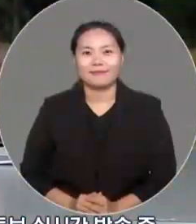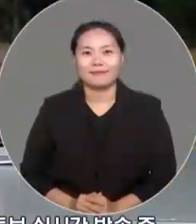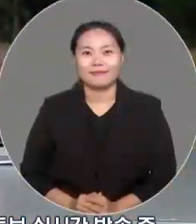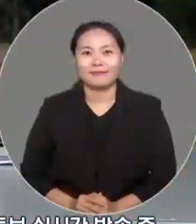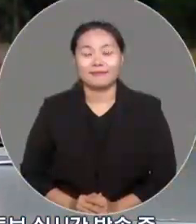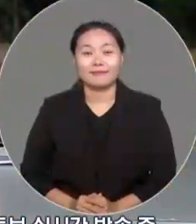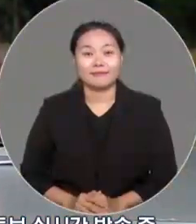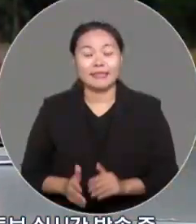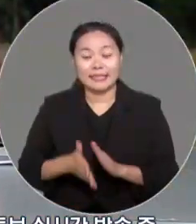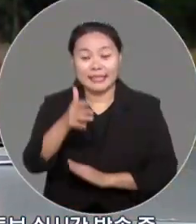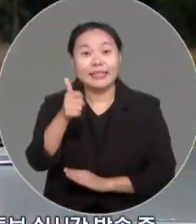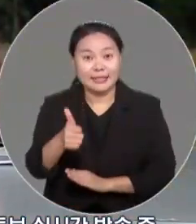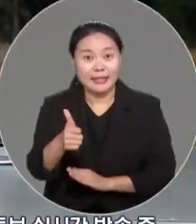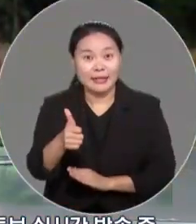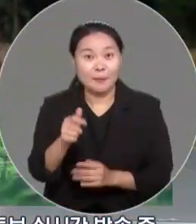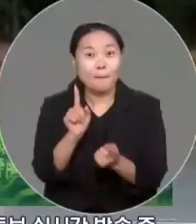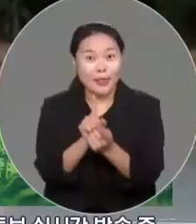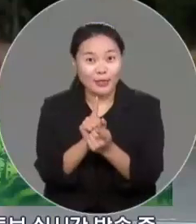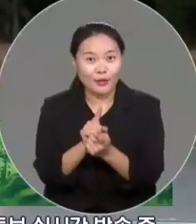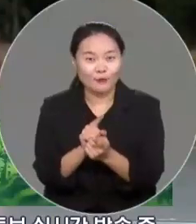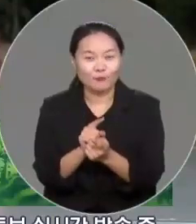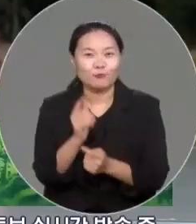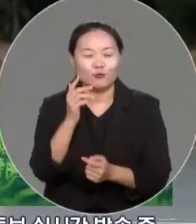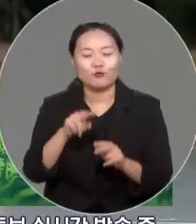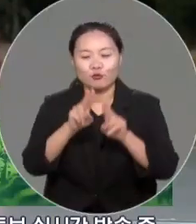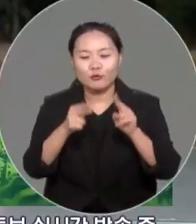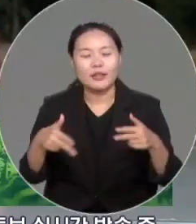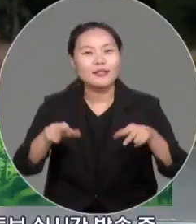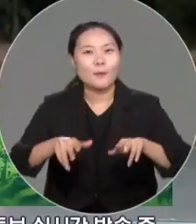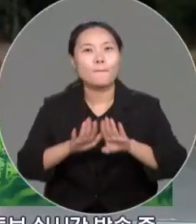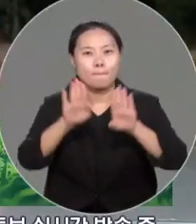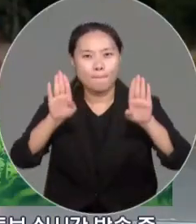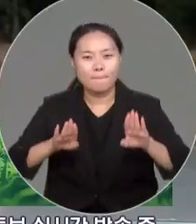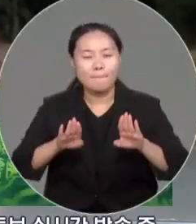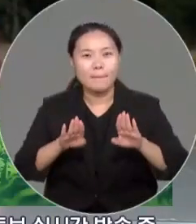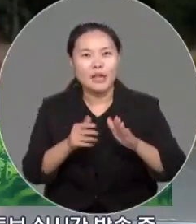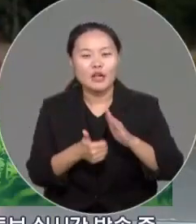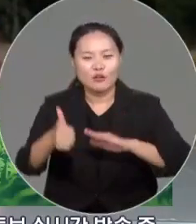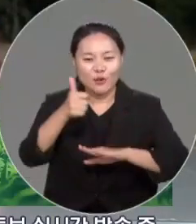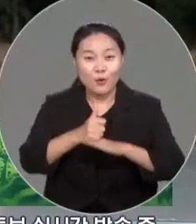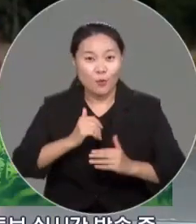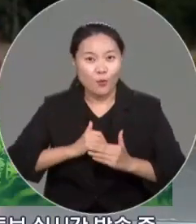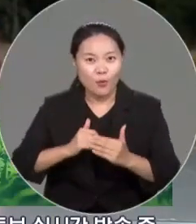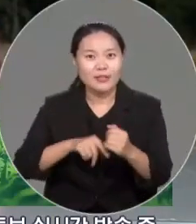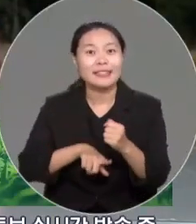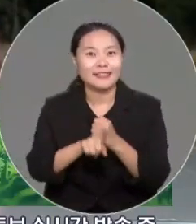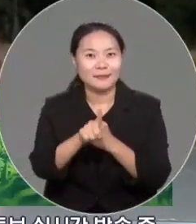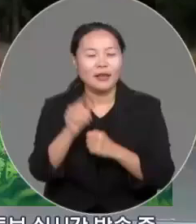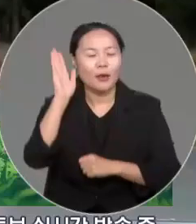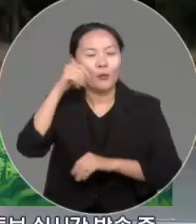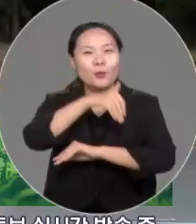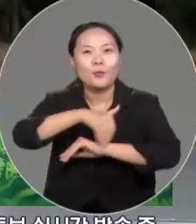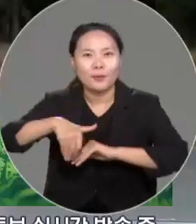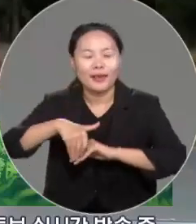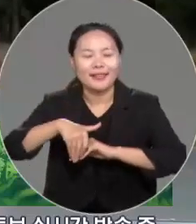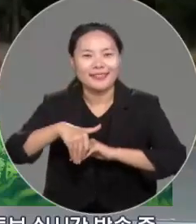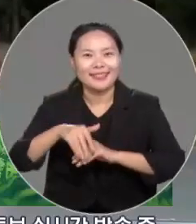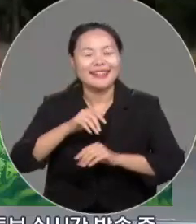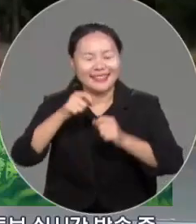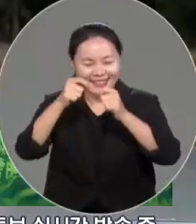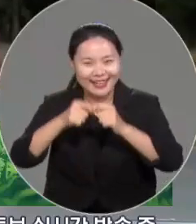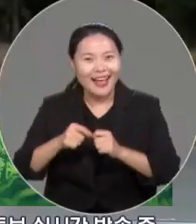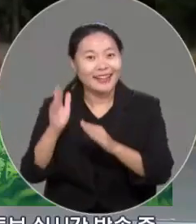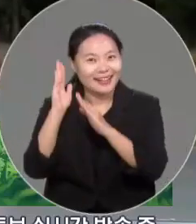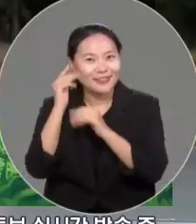자, 그럼 이번에는 김두겸 시장과 함께 울산의 국제정원 박람회 유치 과정과 그 의미, 또 향후 계획까지 자세하게